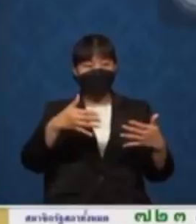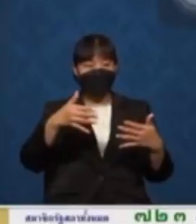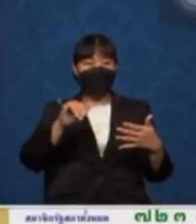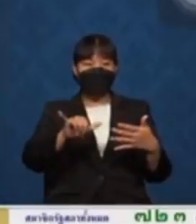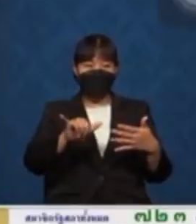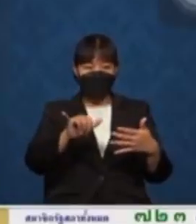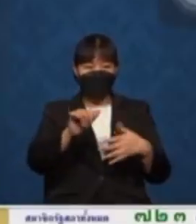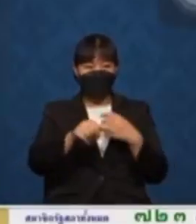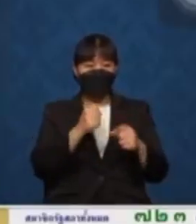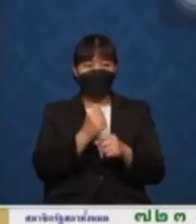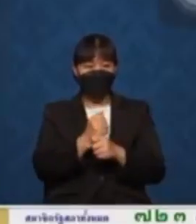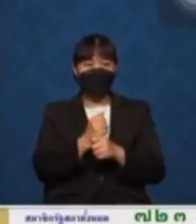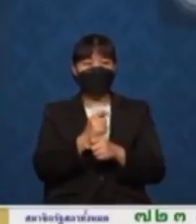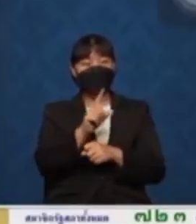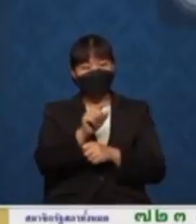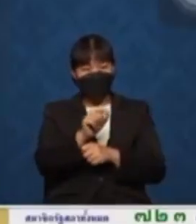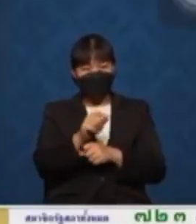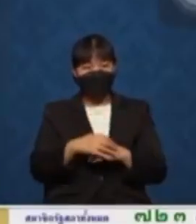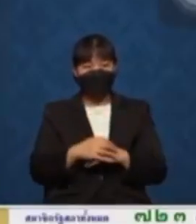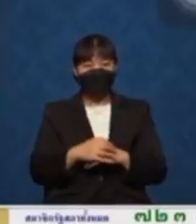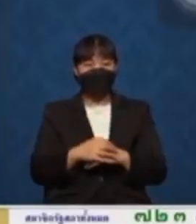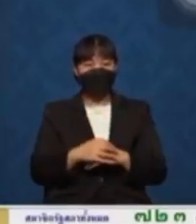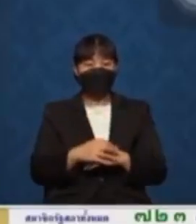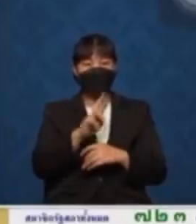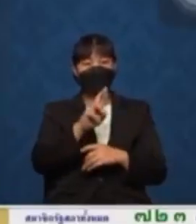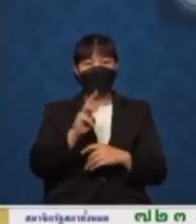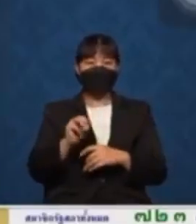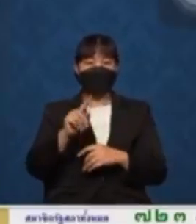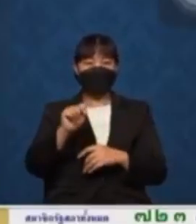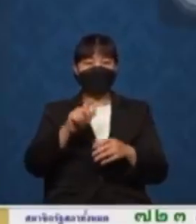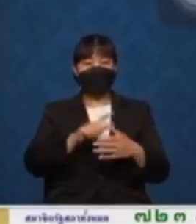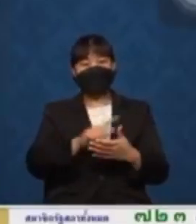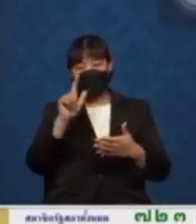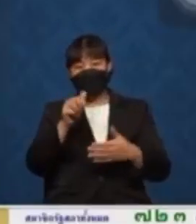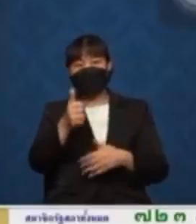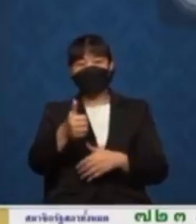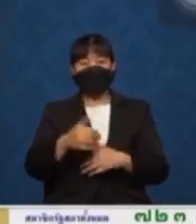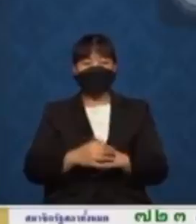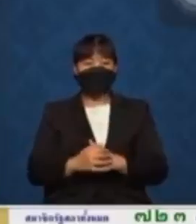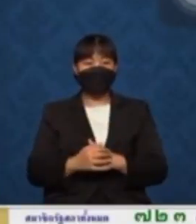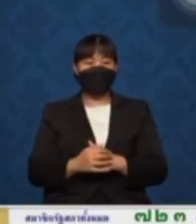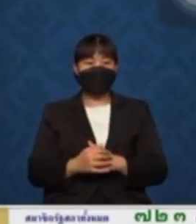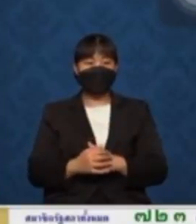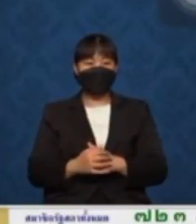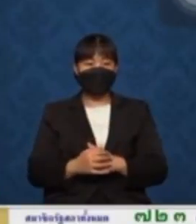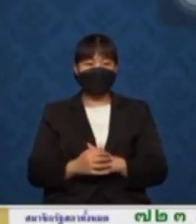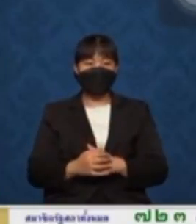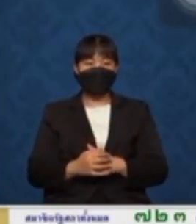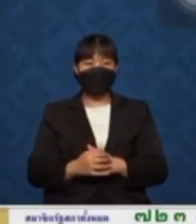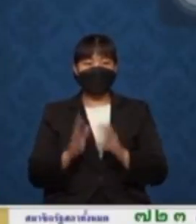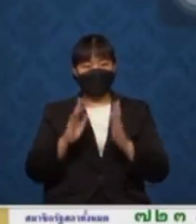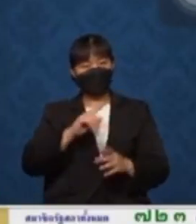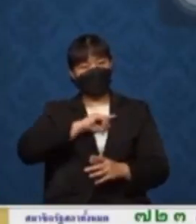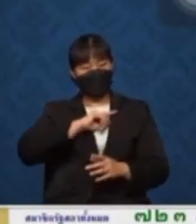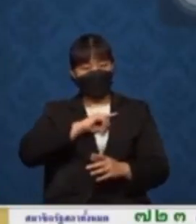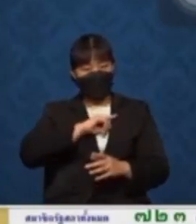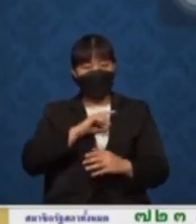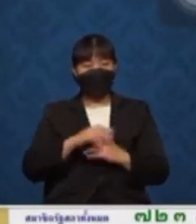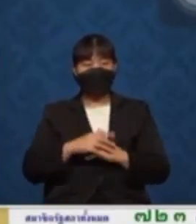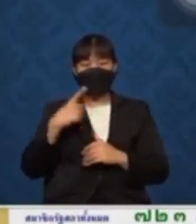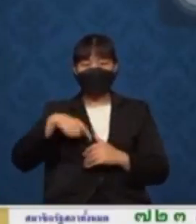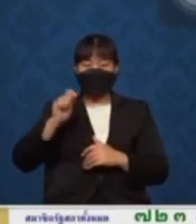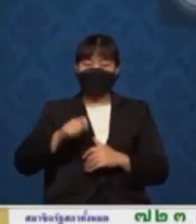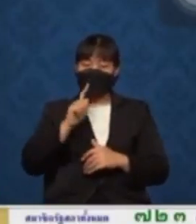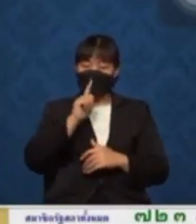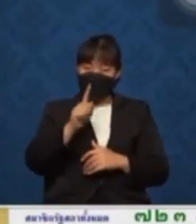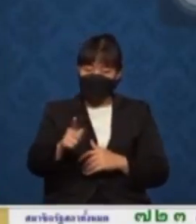ได้ถ้าเรามองลึกเข้าไปในกลไกนี้อีกนะครับเราจะค้นพบครับว่าองค์คาพยพที่ถือดาบในการสามารถยื่นฟ้องร้องหรือว่าพิ